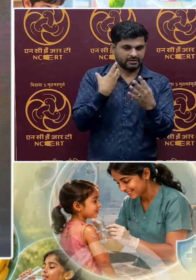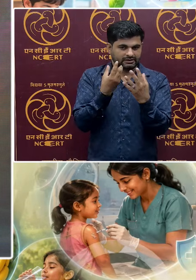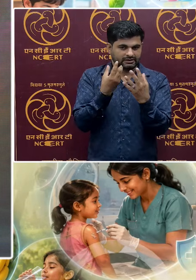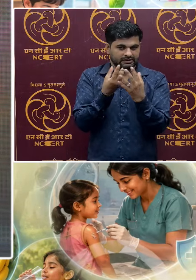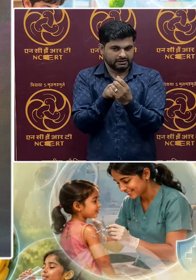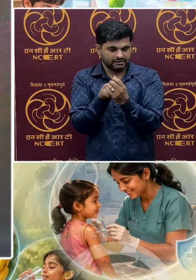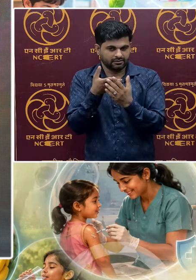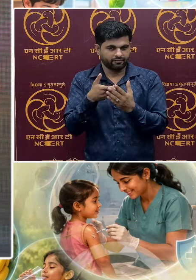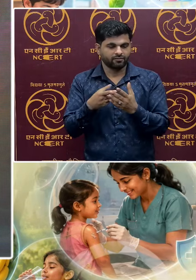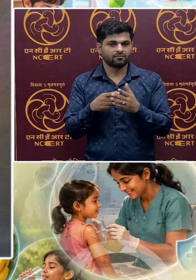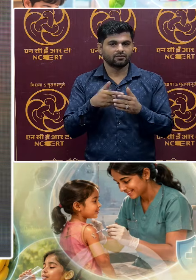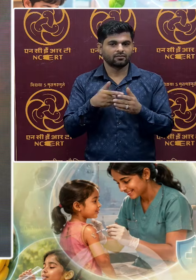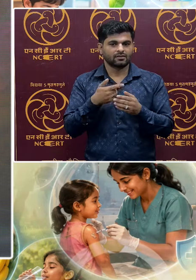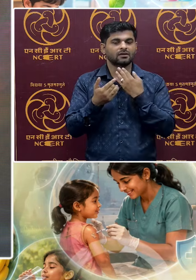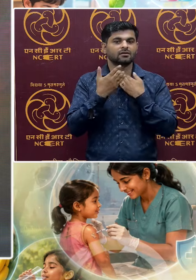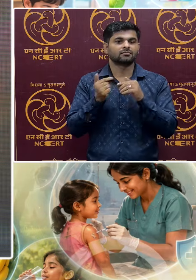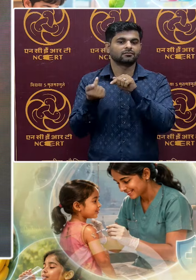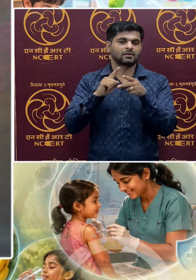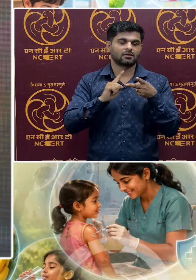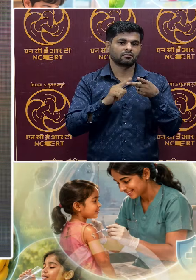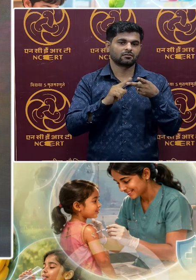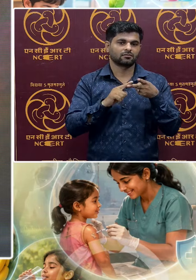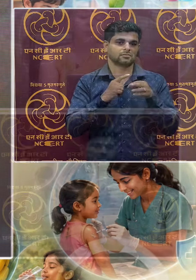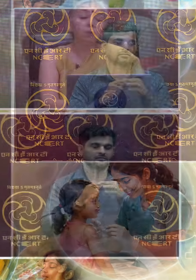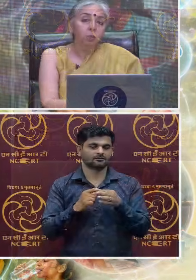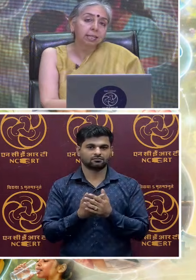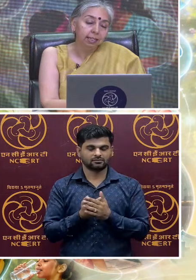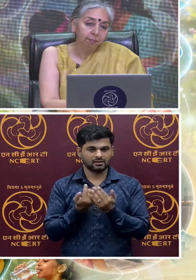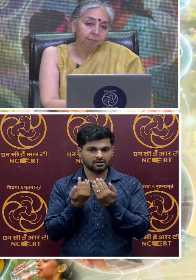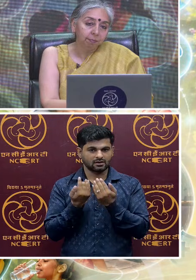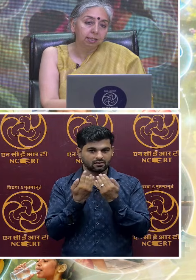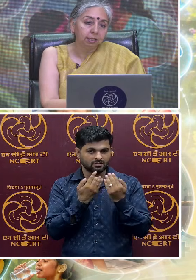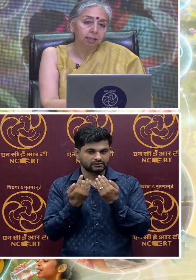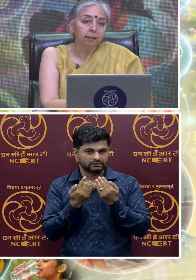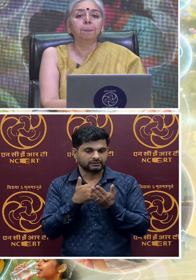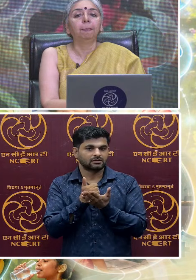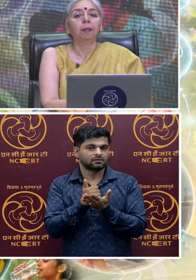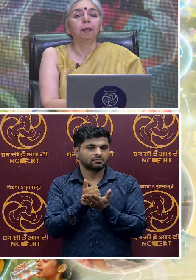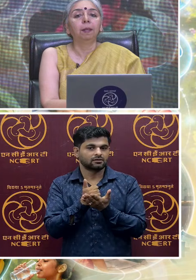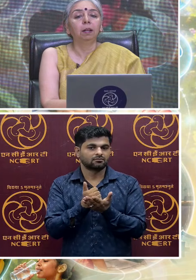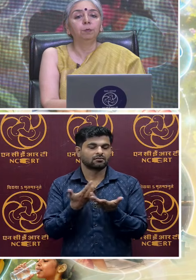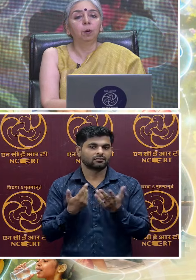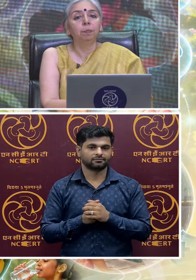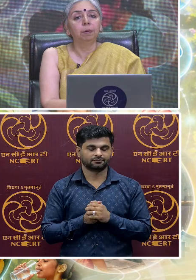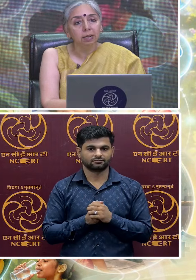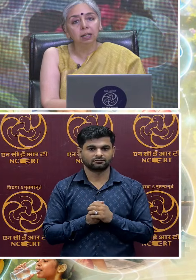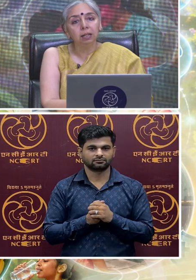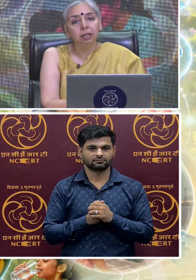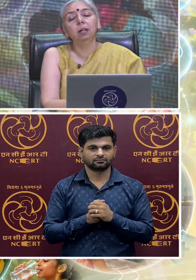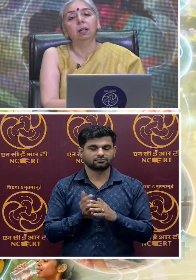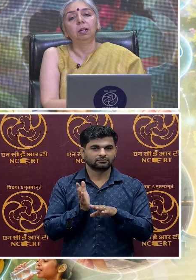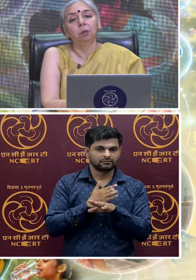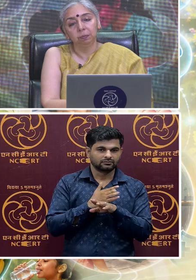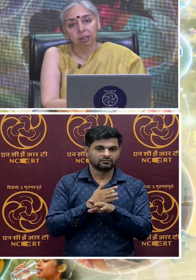टू तन्वी, आपने सेकंड जो क्वेश्चन पूछा था, सेकंड पार्ट वो था कि स्कूल कैसे हेल्प कर सकता है फॉर